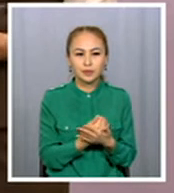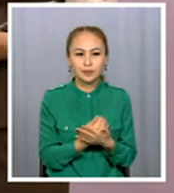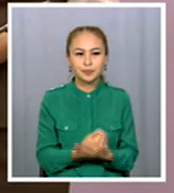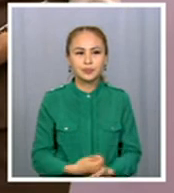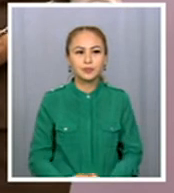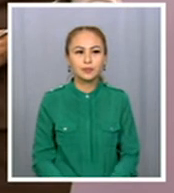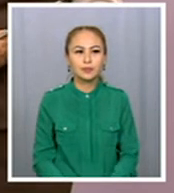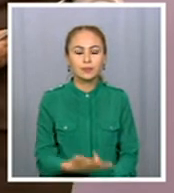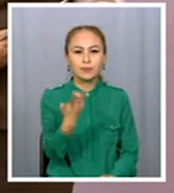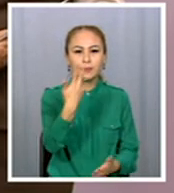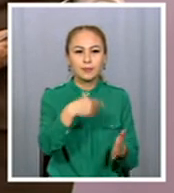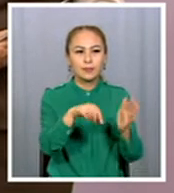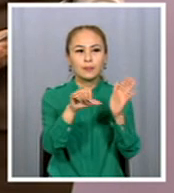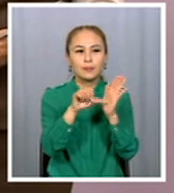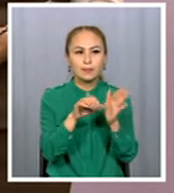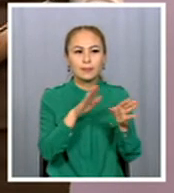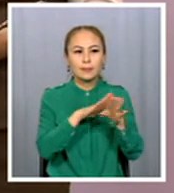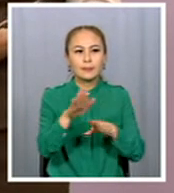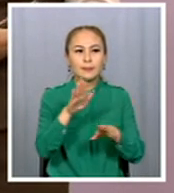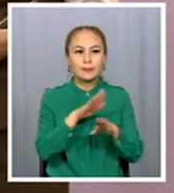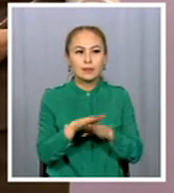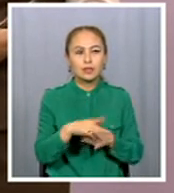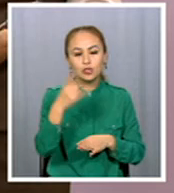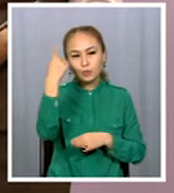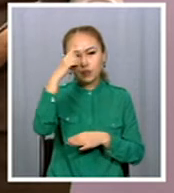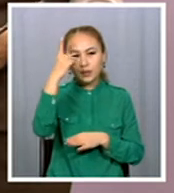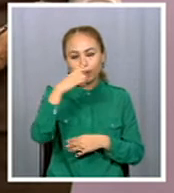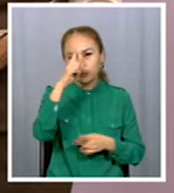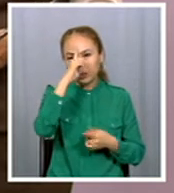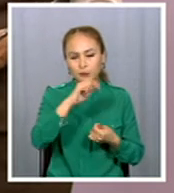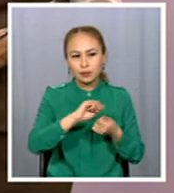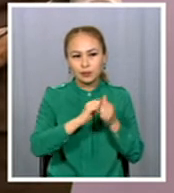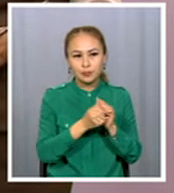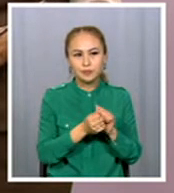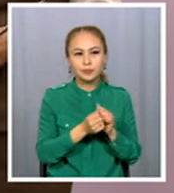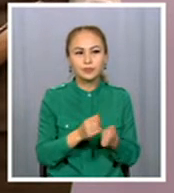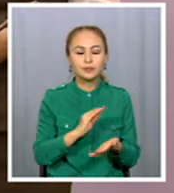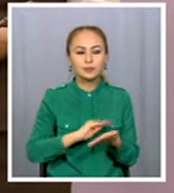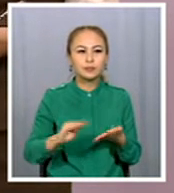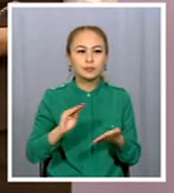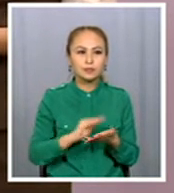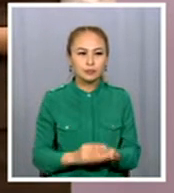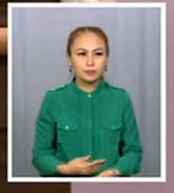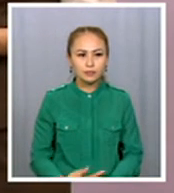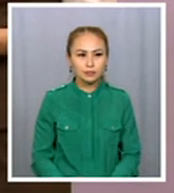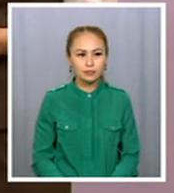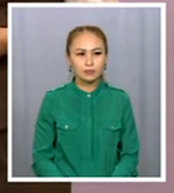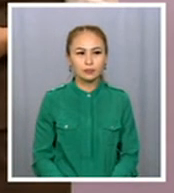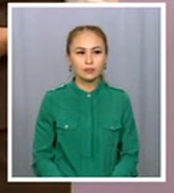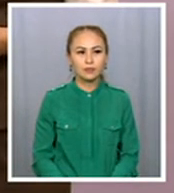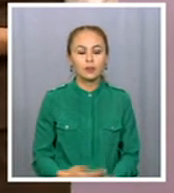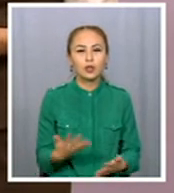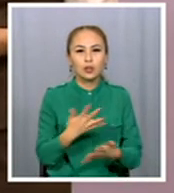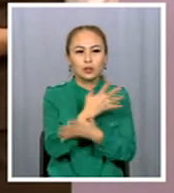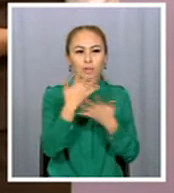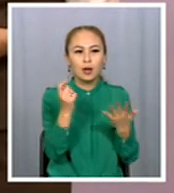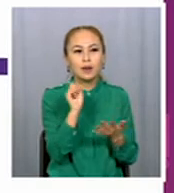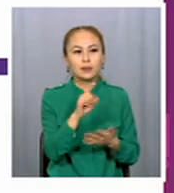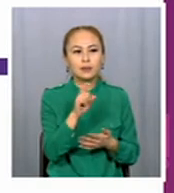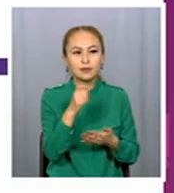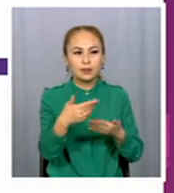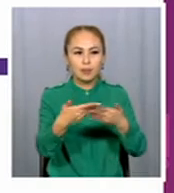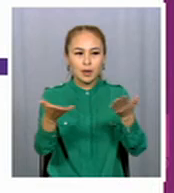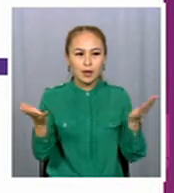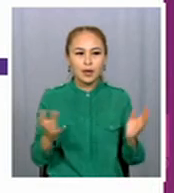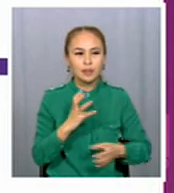таптық. 36-шы жаттығу. Жұмбақты оқып, жатқа жазыңдар. Үлкен алтын